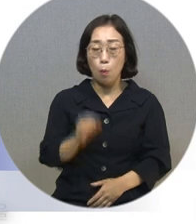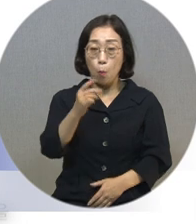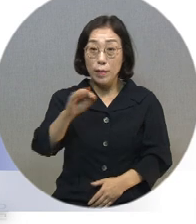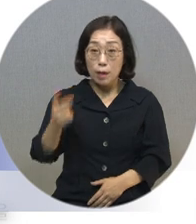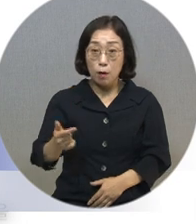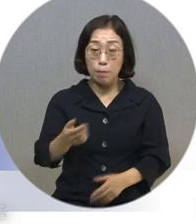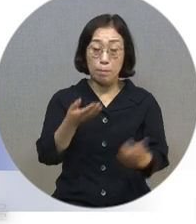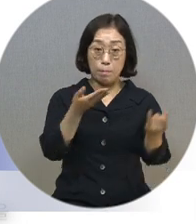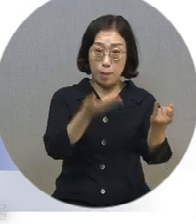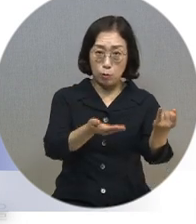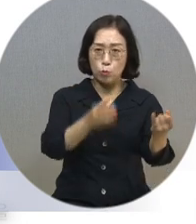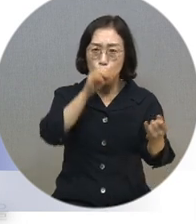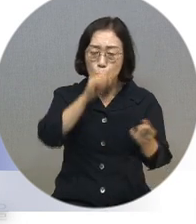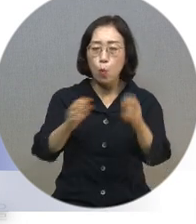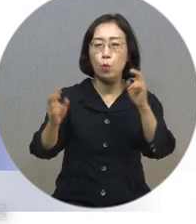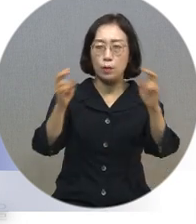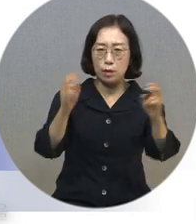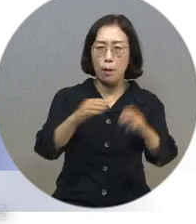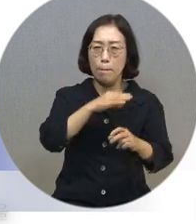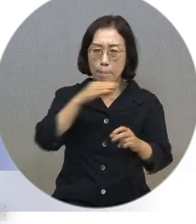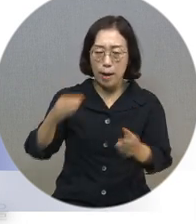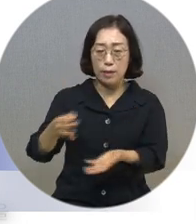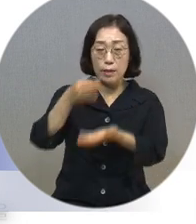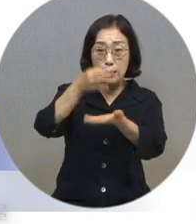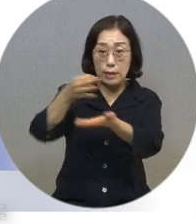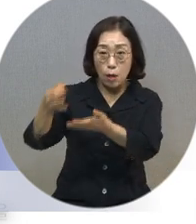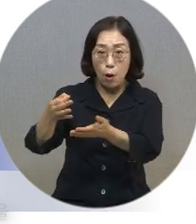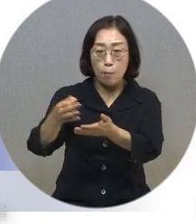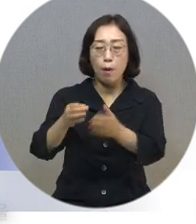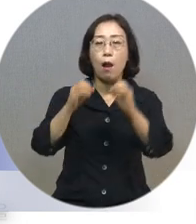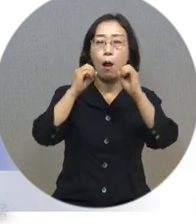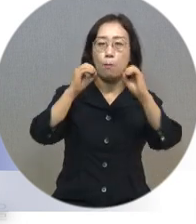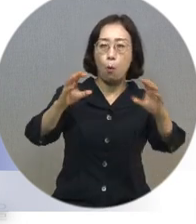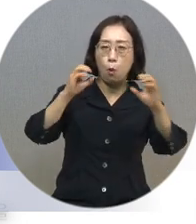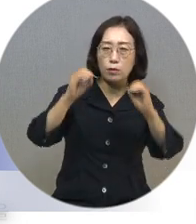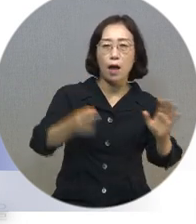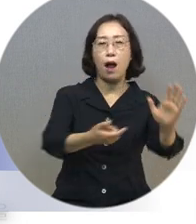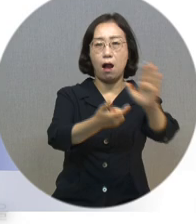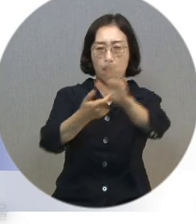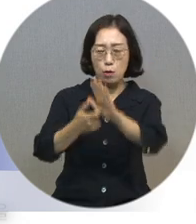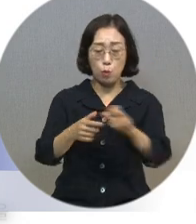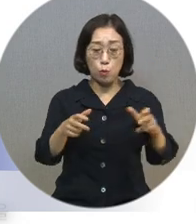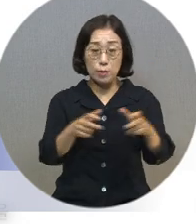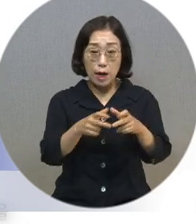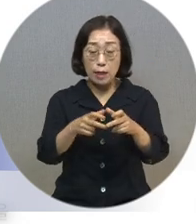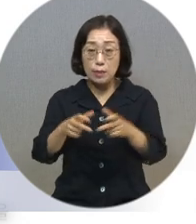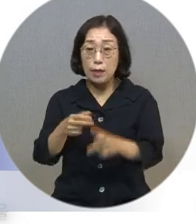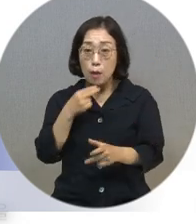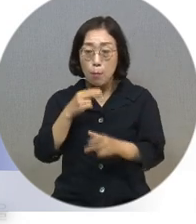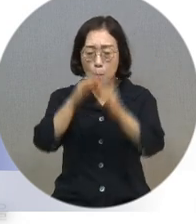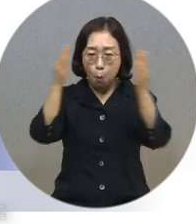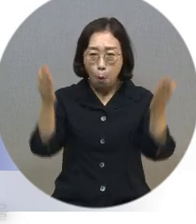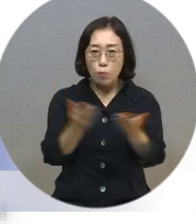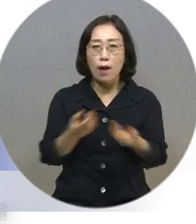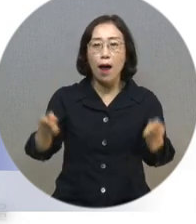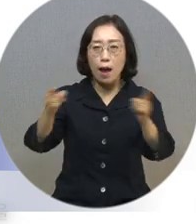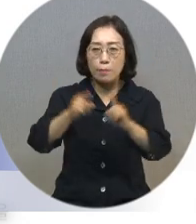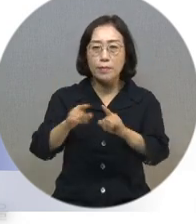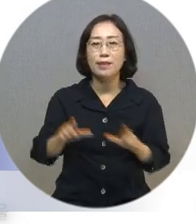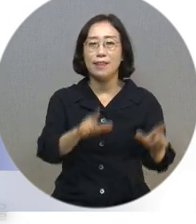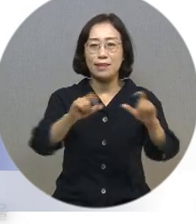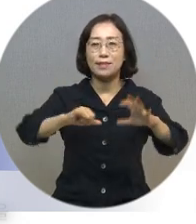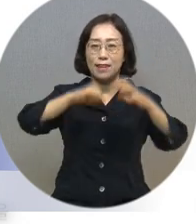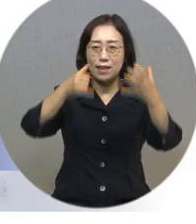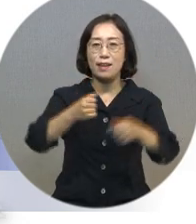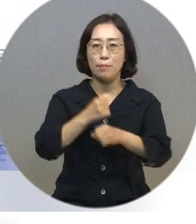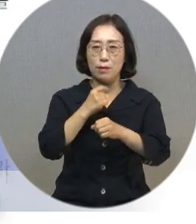배우는 좋은 기업에 올바른 기부 문화를 전파하고 장애와 비자 함께 살아가는 세상을 만들어 가고